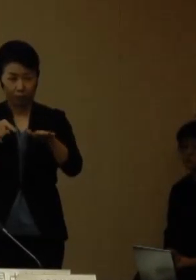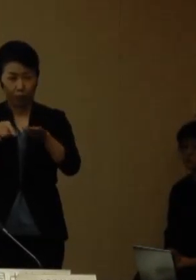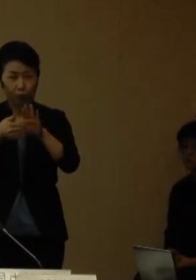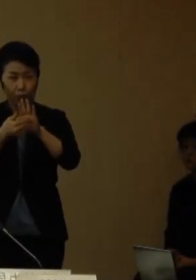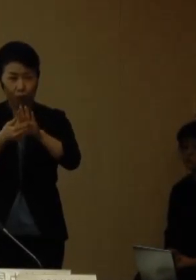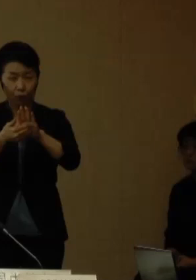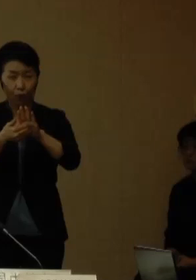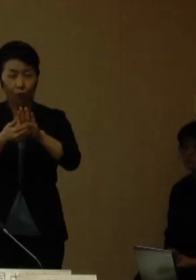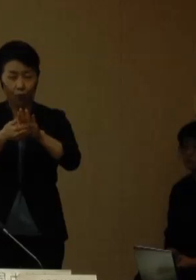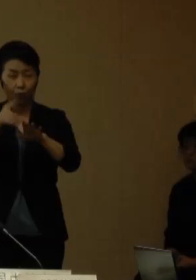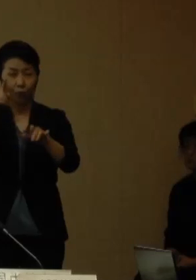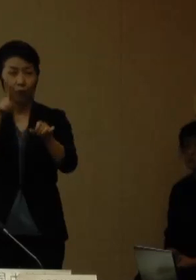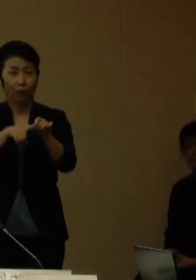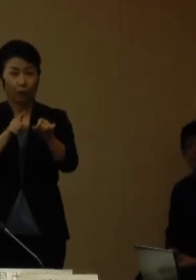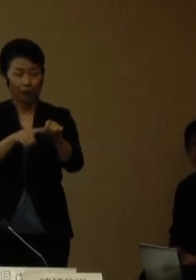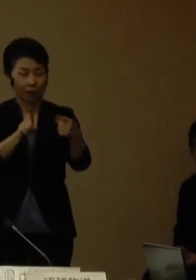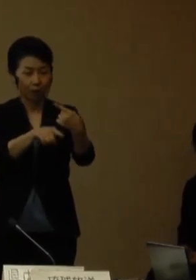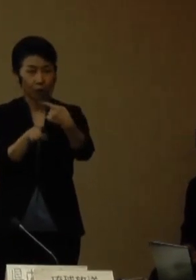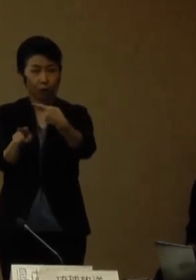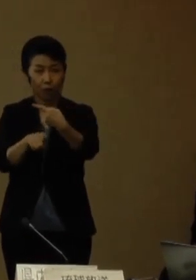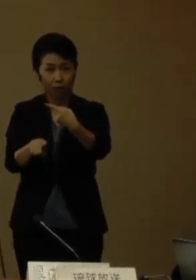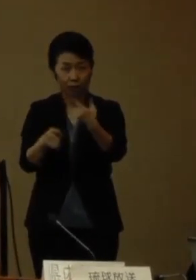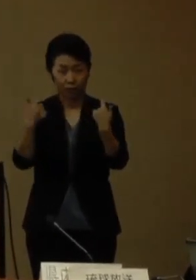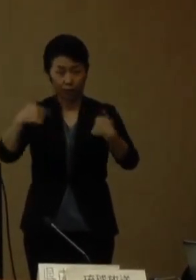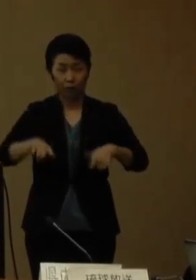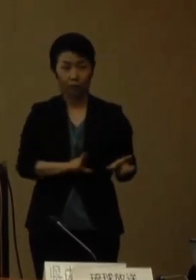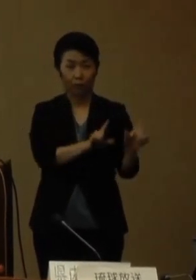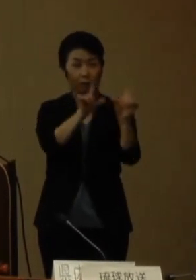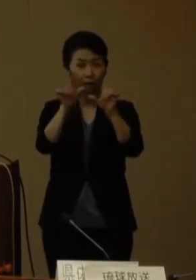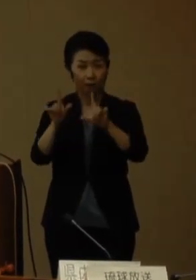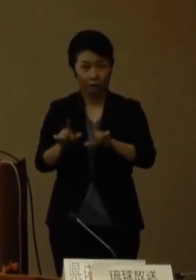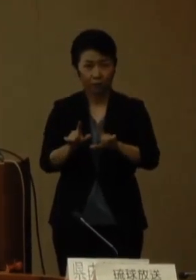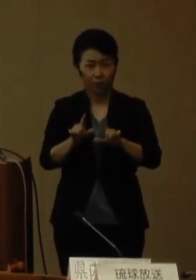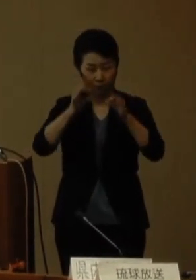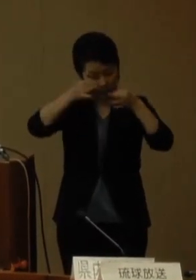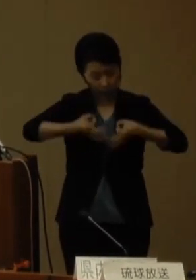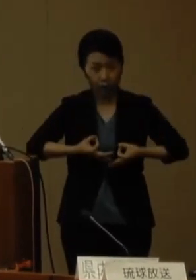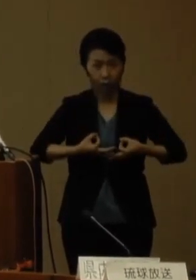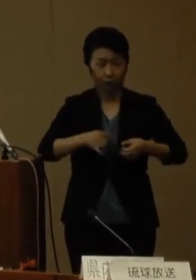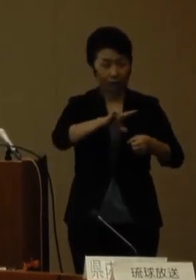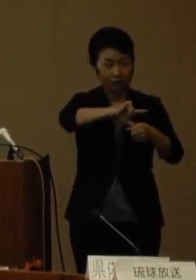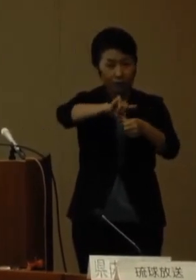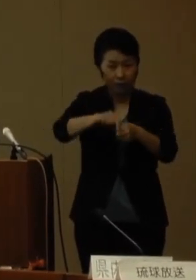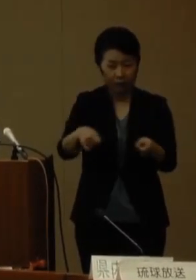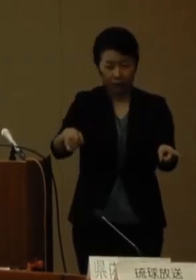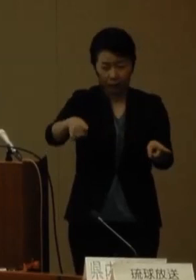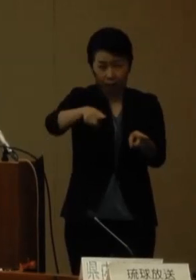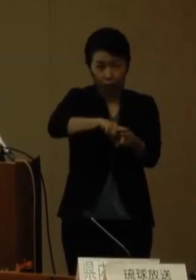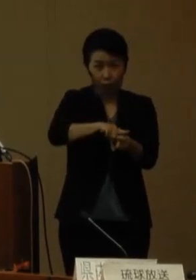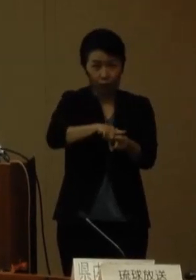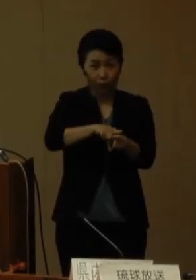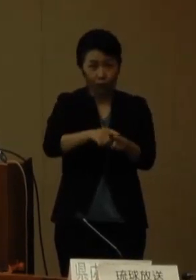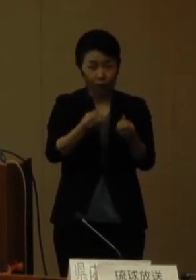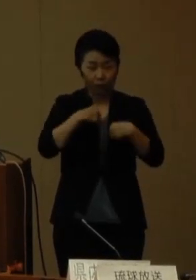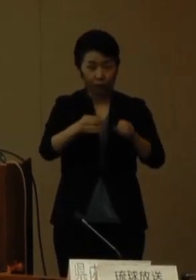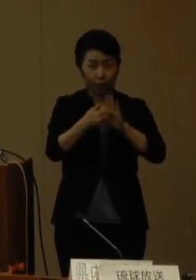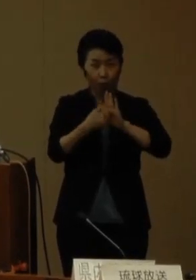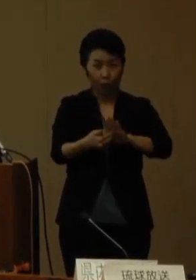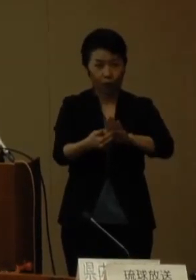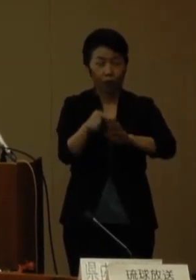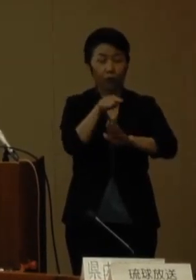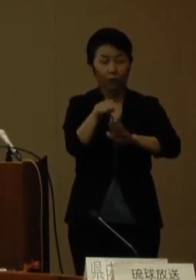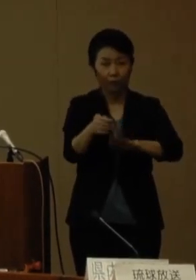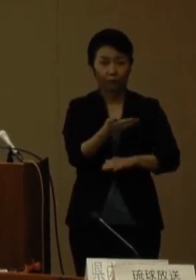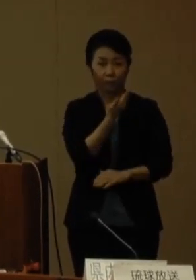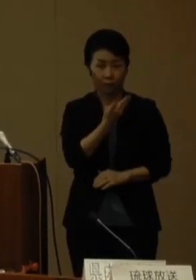には、お一人お一人が普段の生活を見直し、地域ぐるみの感染対策を実施していくことが大